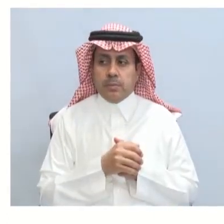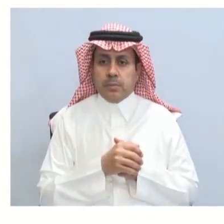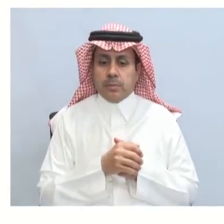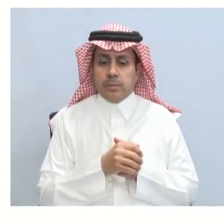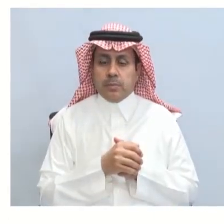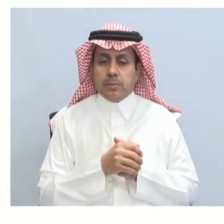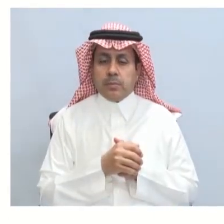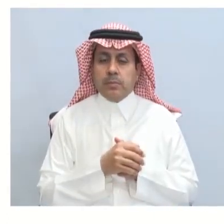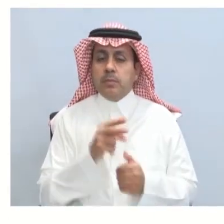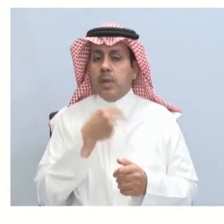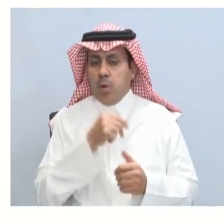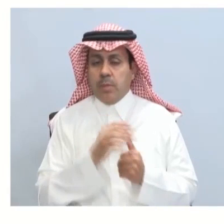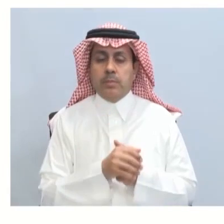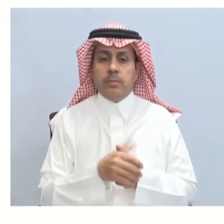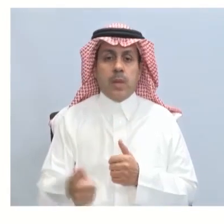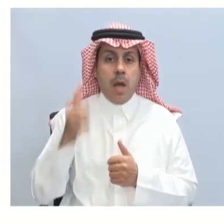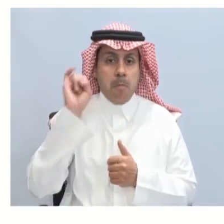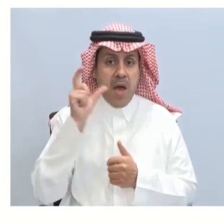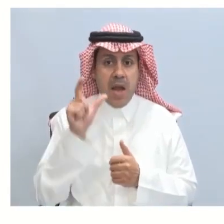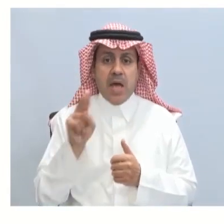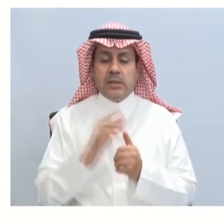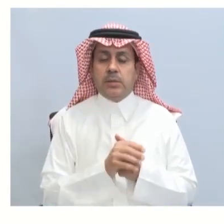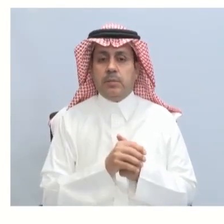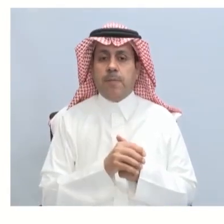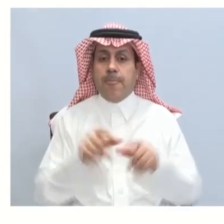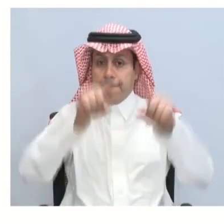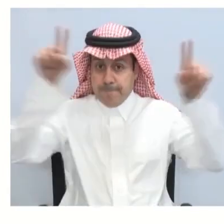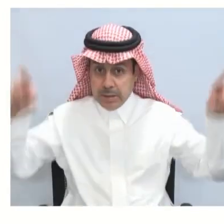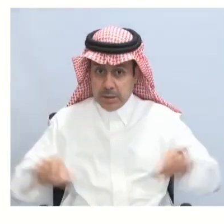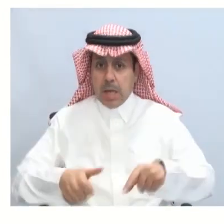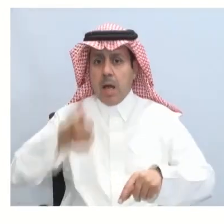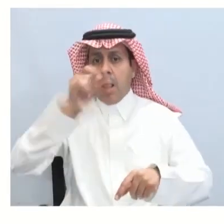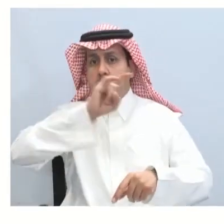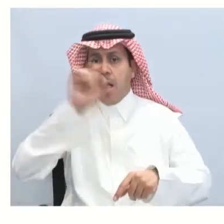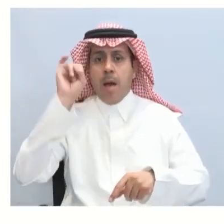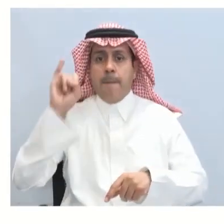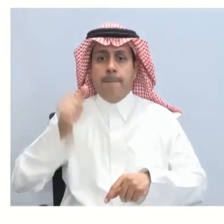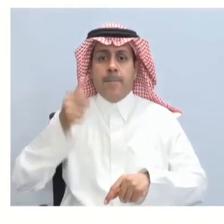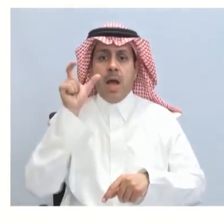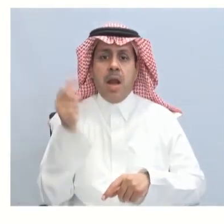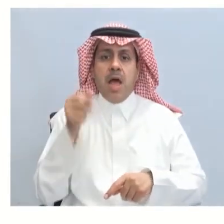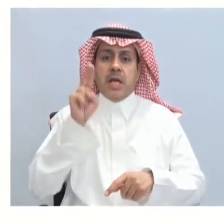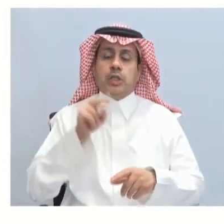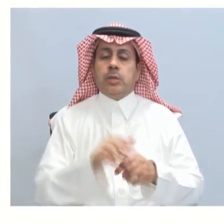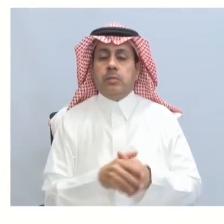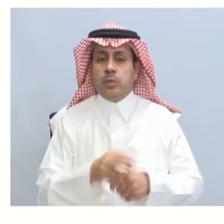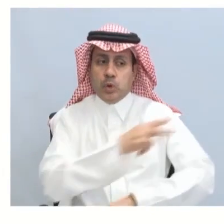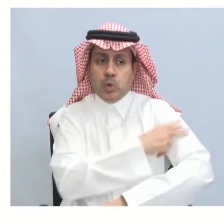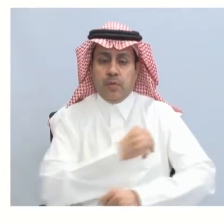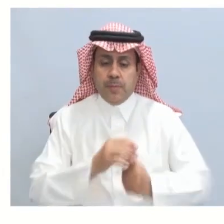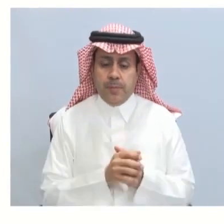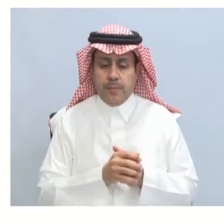الضائعه لان من فقد مالا فانه ياتي الى هذذه الجهات ويجدها باذن الله تعالى عندهم